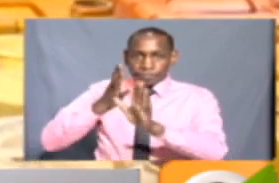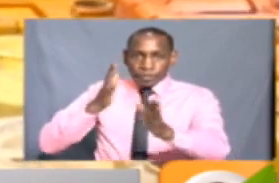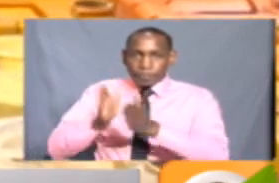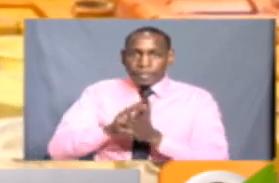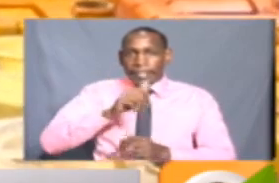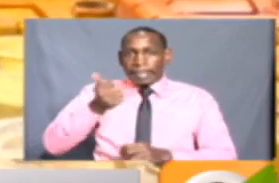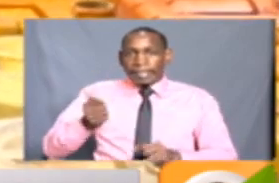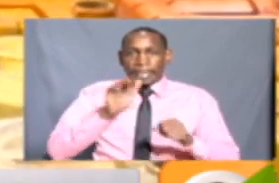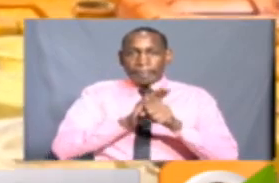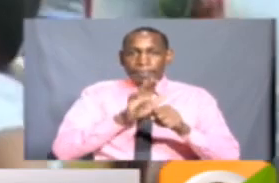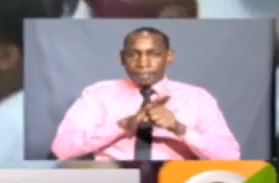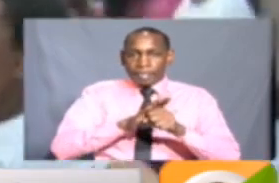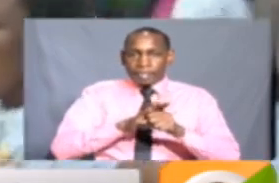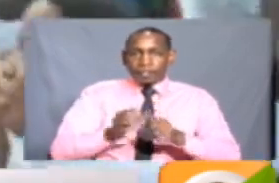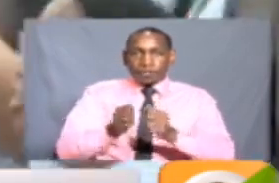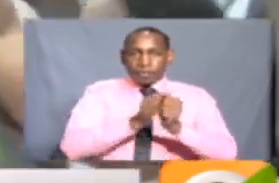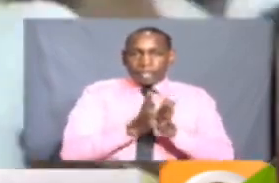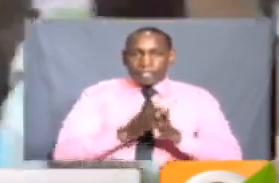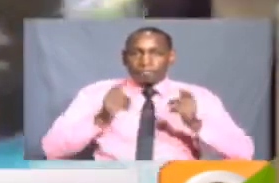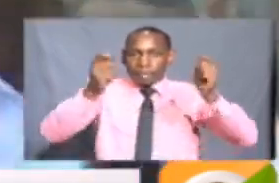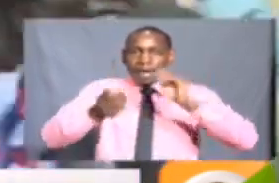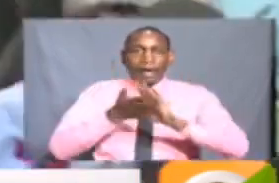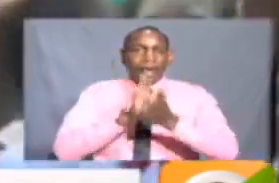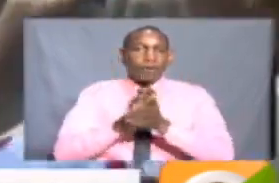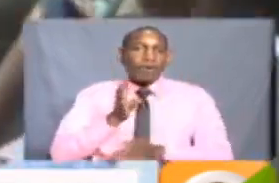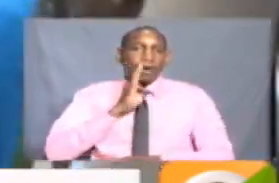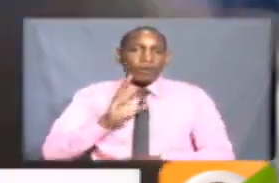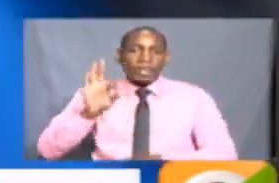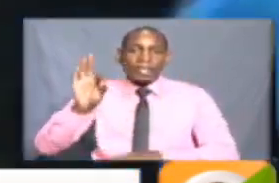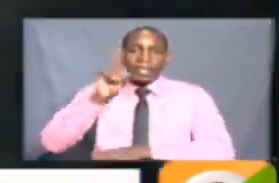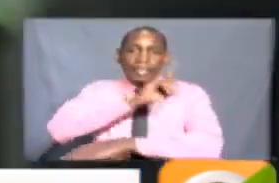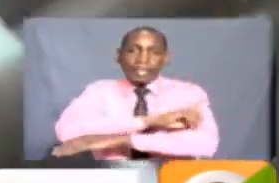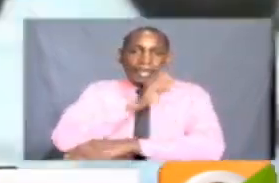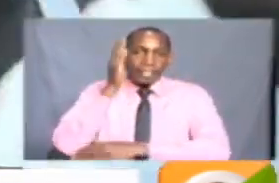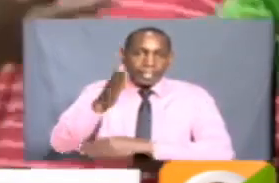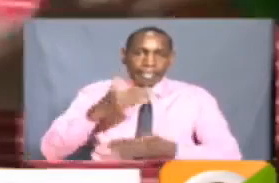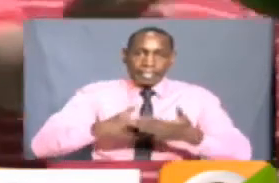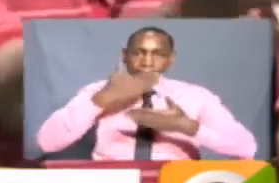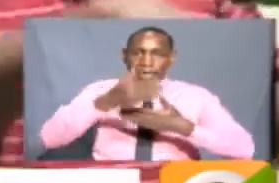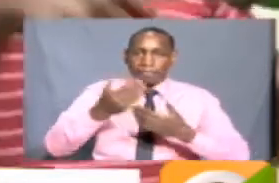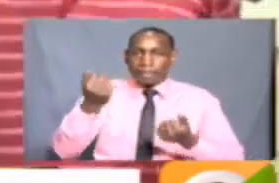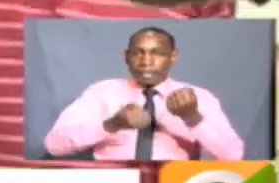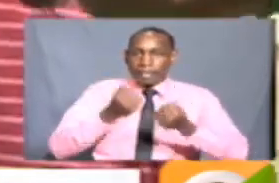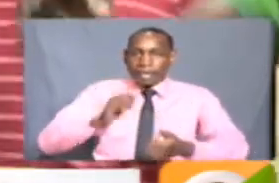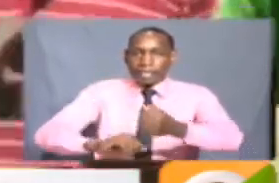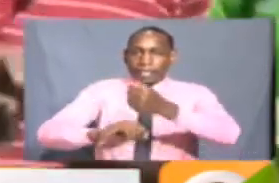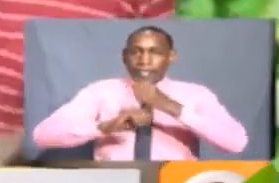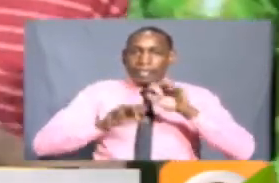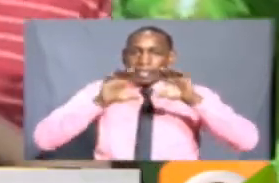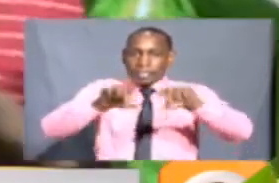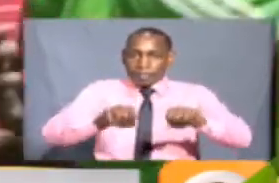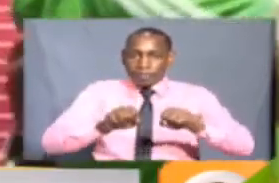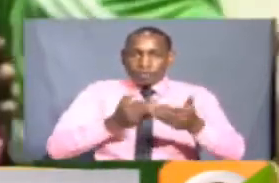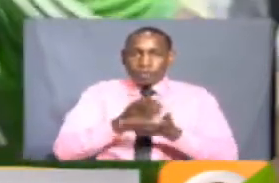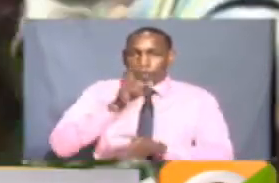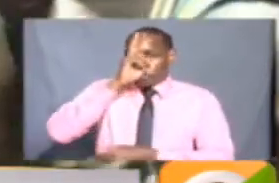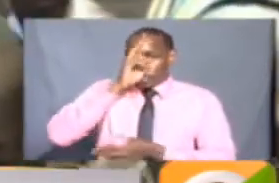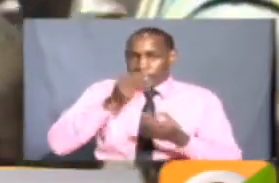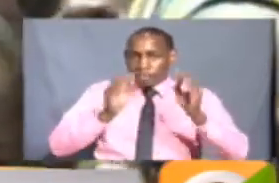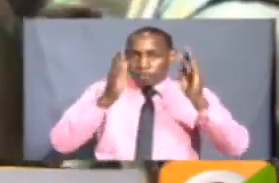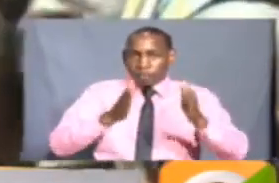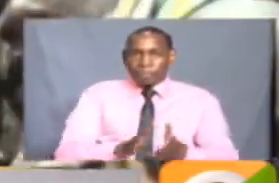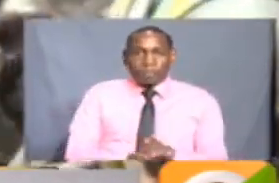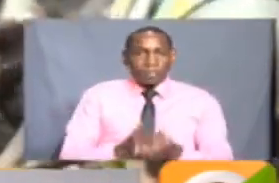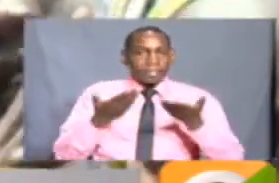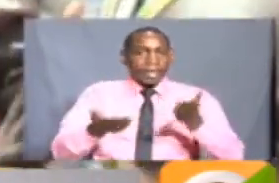mingine wakiandamana nayo haijapata maji kwa siku tatu mfululizo baada ya gari la mhisani kukamatwa na maafisa wa polisi. Sasa